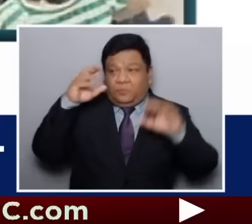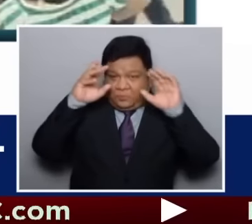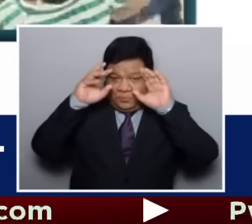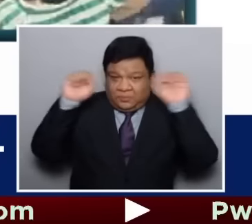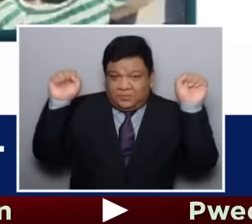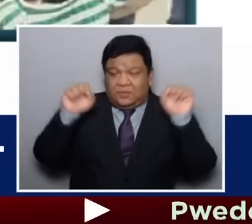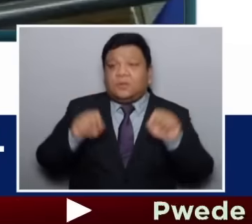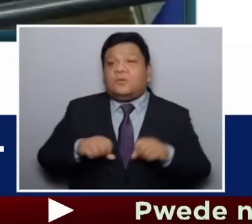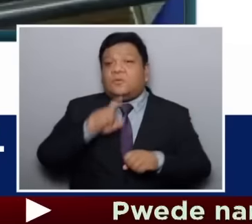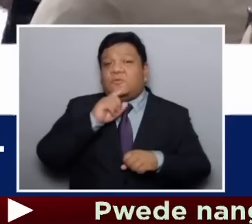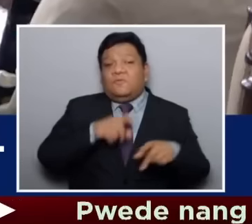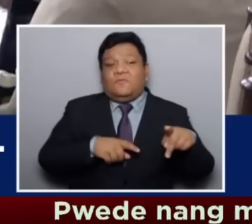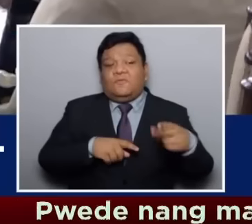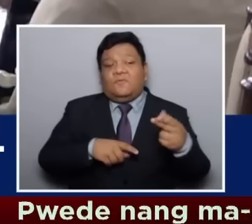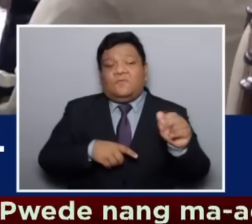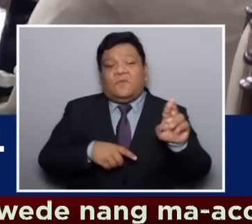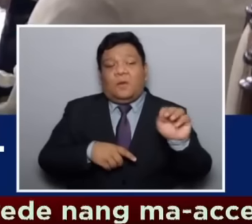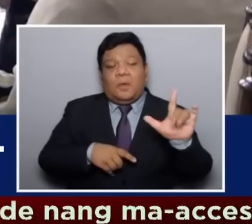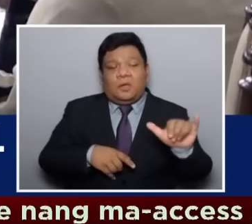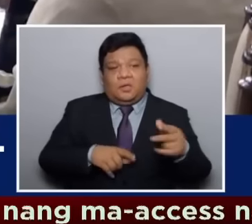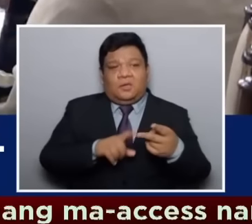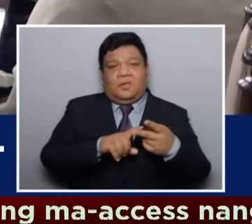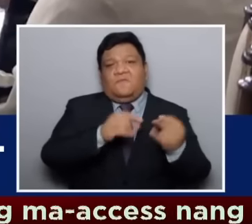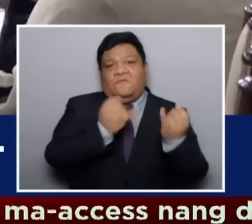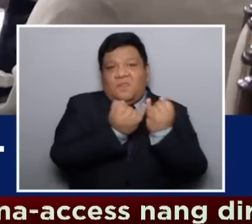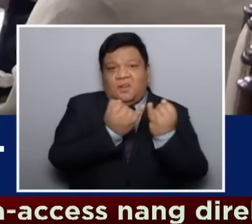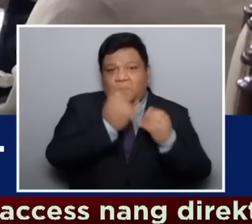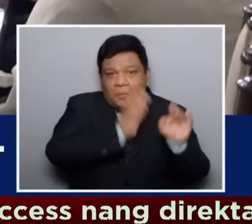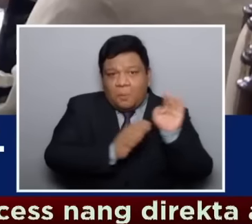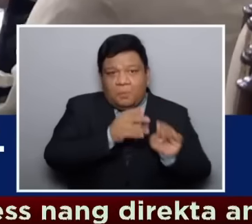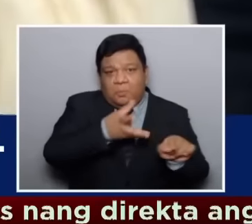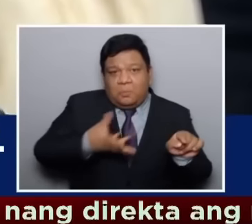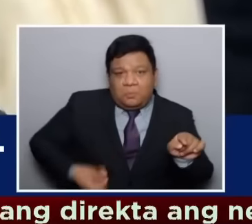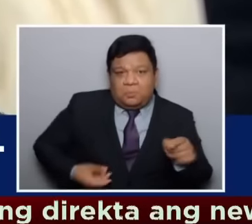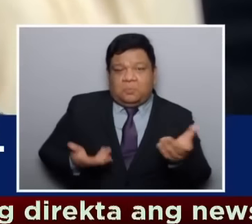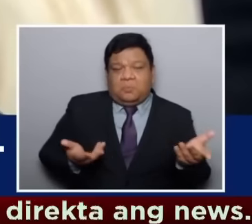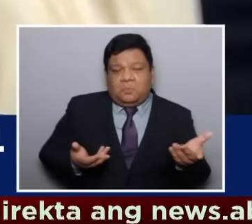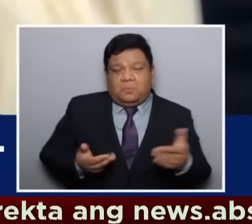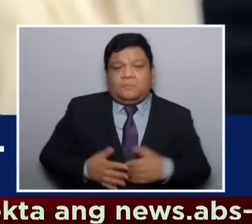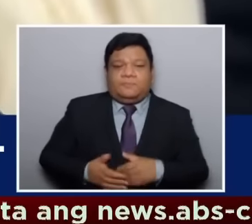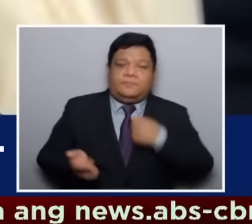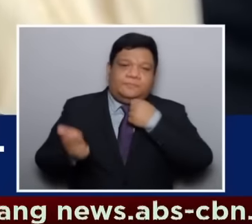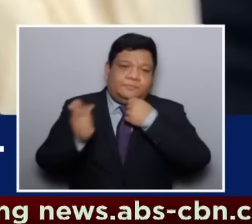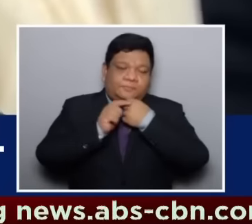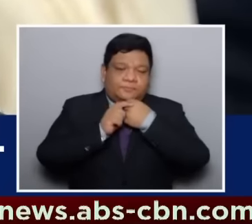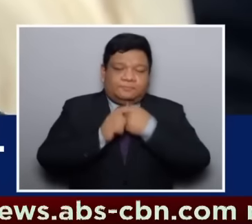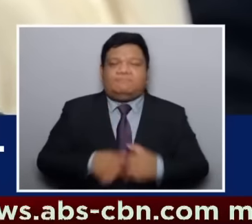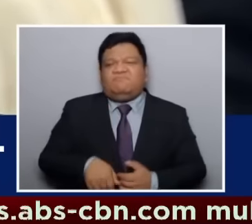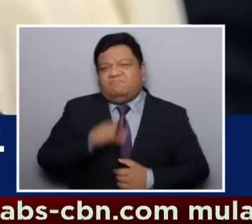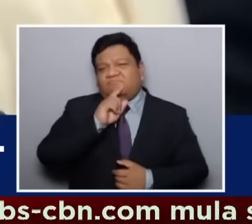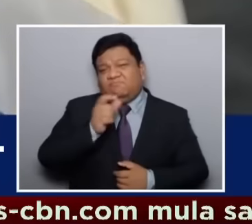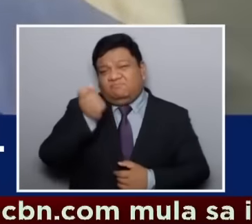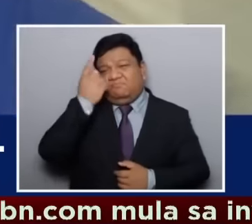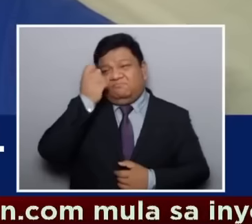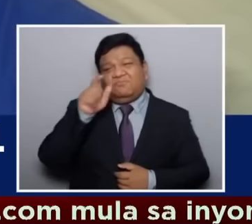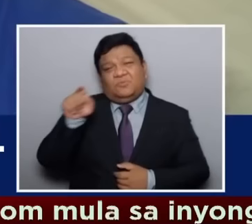ang formally, tapos yung PhilHealth. Naiintindihan ni Evangeline ang hangad ng administrasyon na ayusin ang